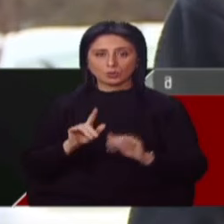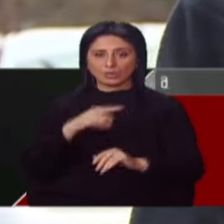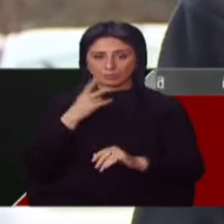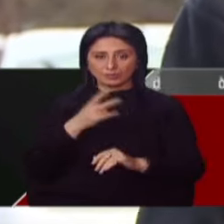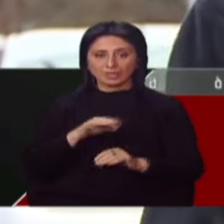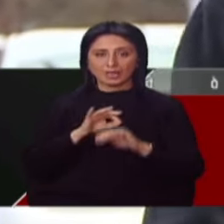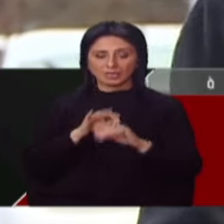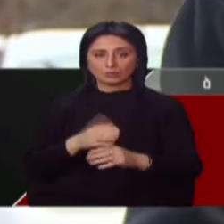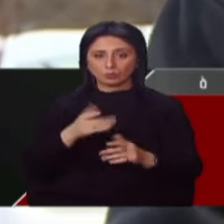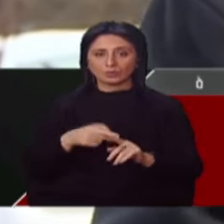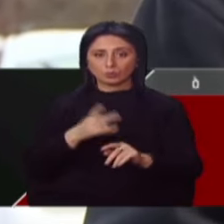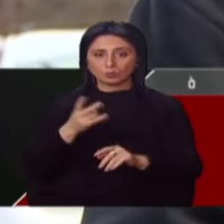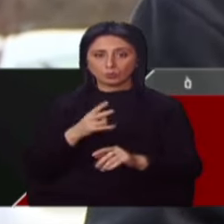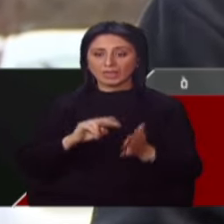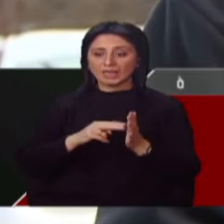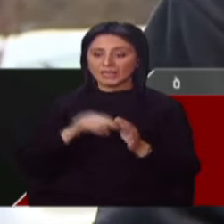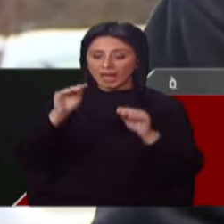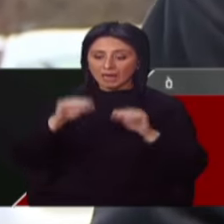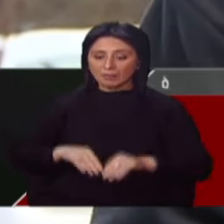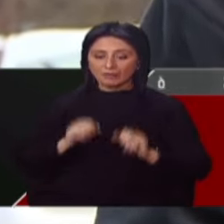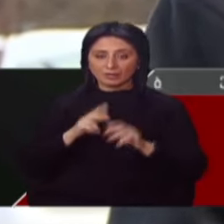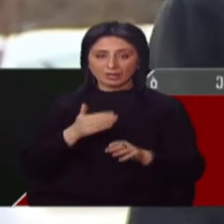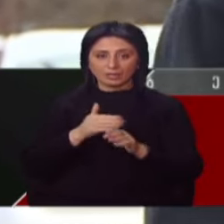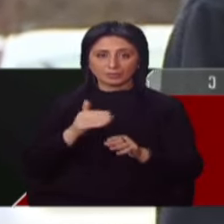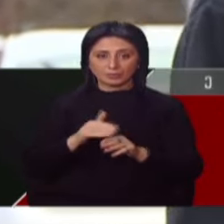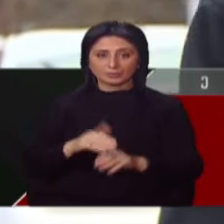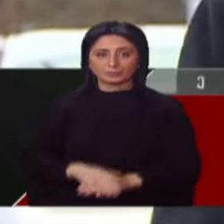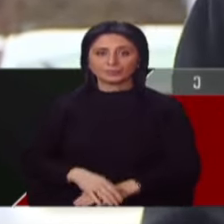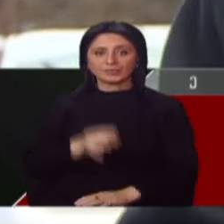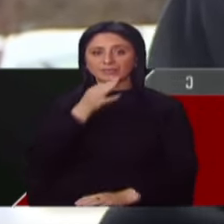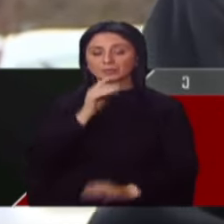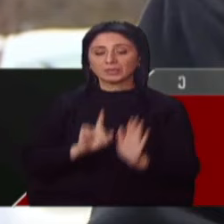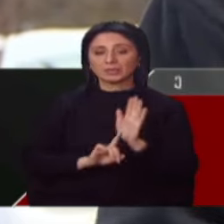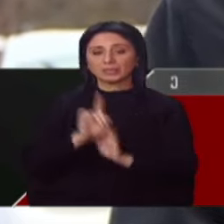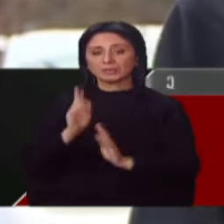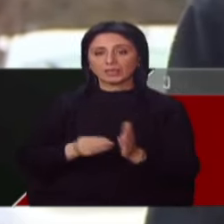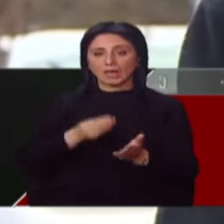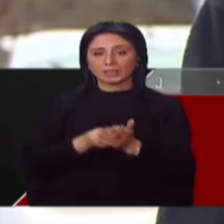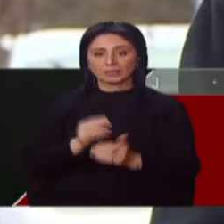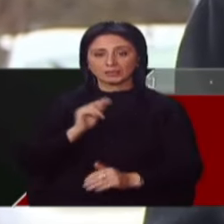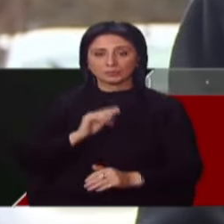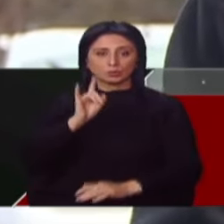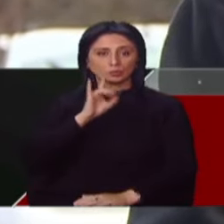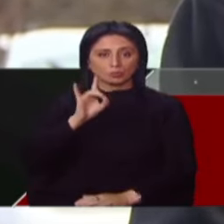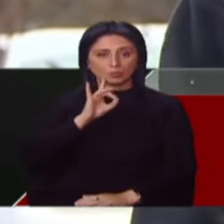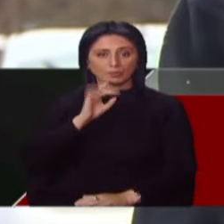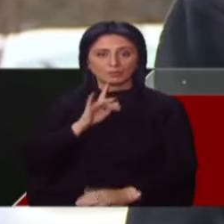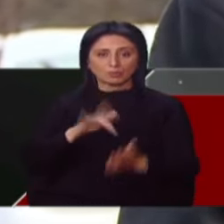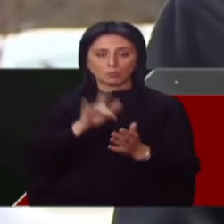უნდა, გასატარებელია, თუმცა ესენი უნდა დაიგეგმოს და გაიწეროს ეტაპობრივად. სანამ დაიწყება აღდგენითი სამუშაოები, დროებით